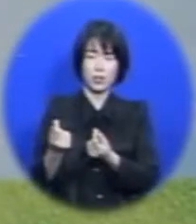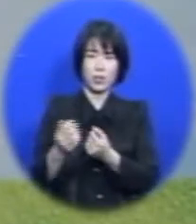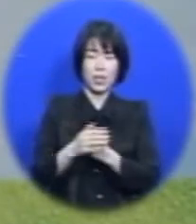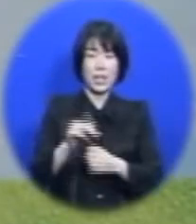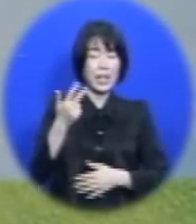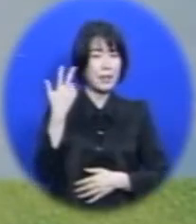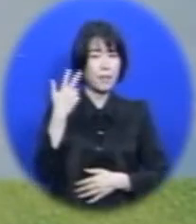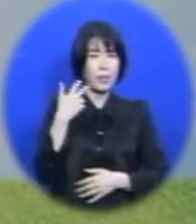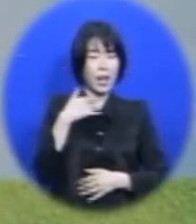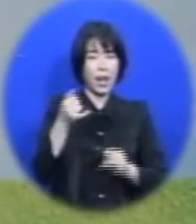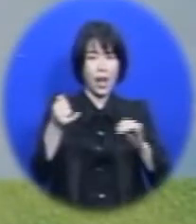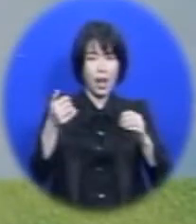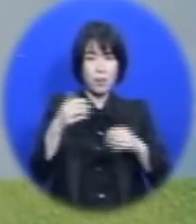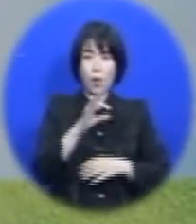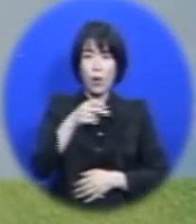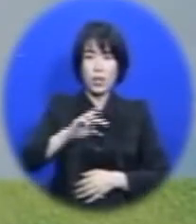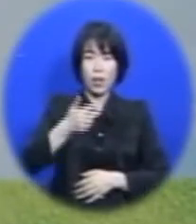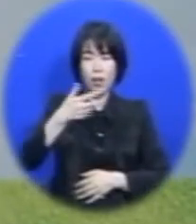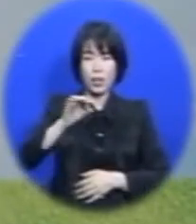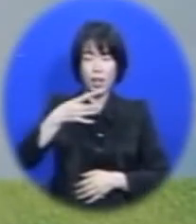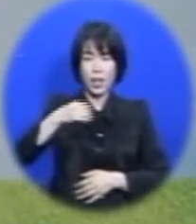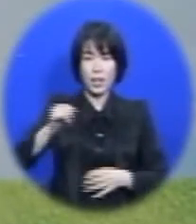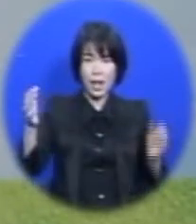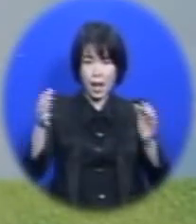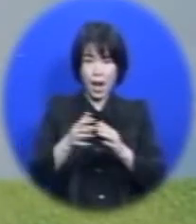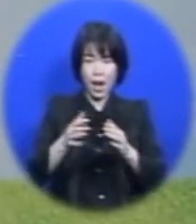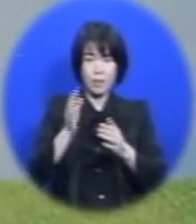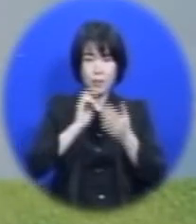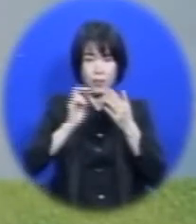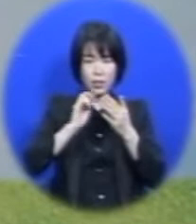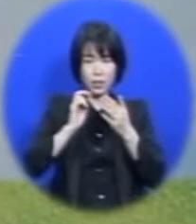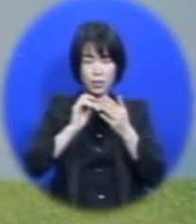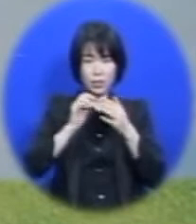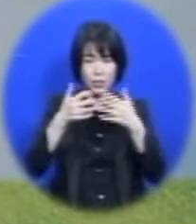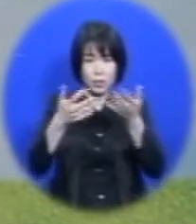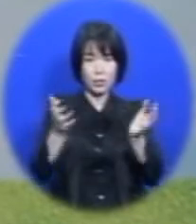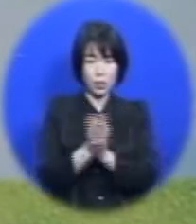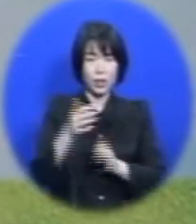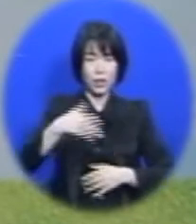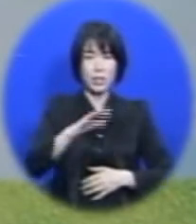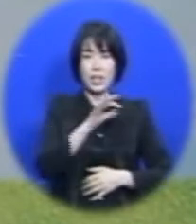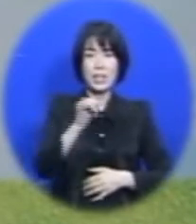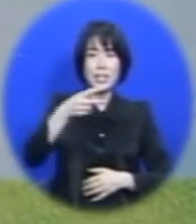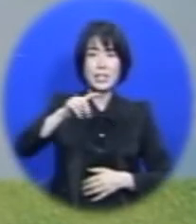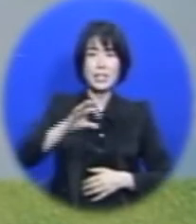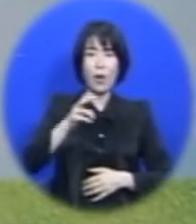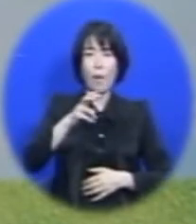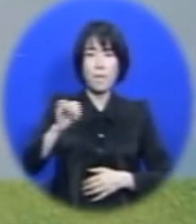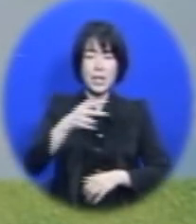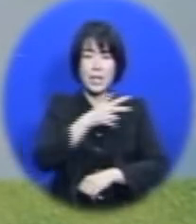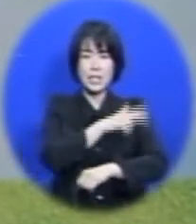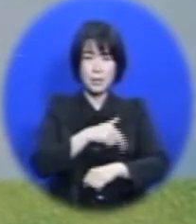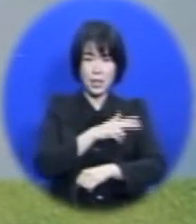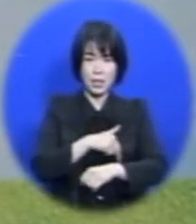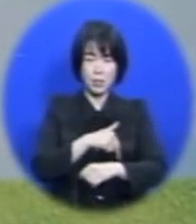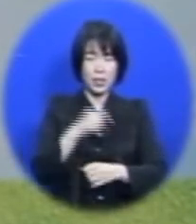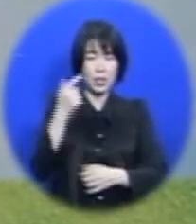연합예배 가서 이제 그 설교를 했는데 이성미 집사님이 저에게 문자를 보내셨어요. 올